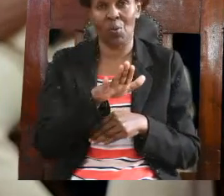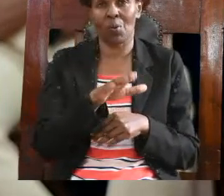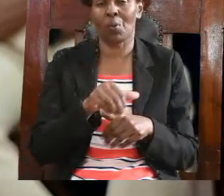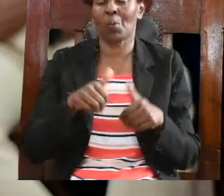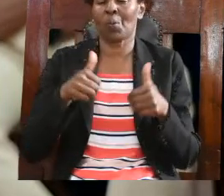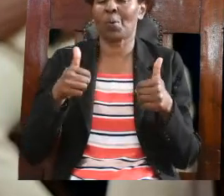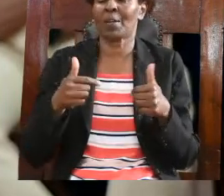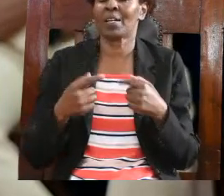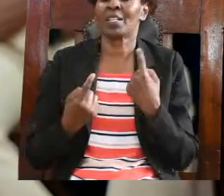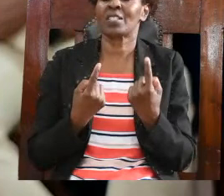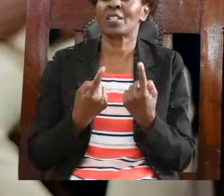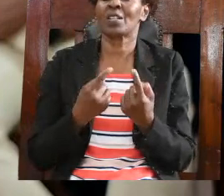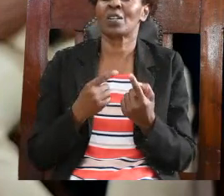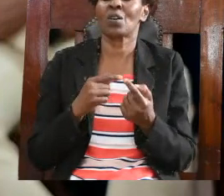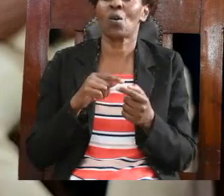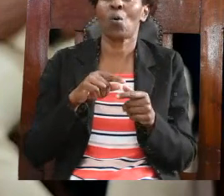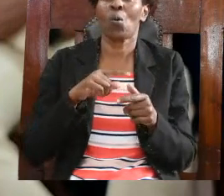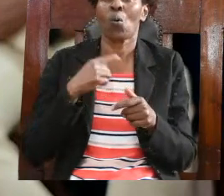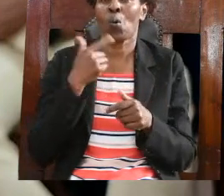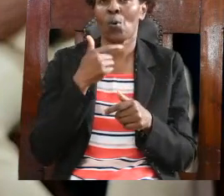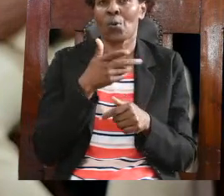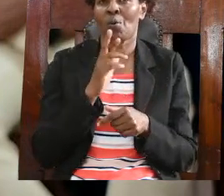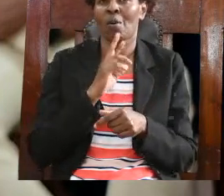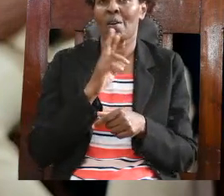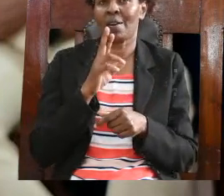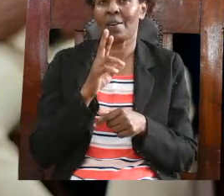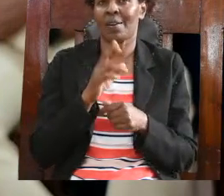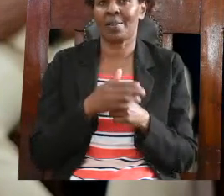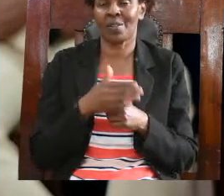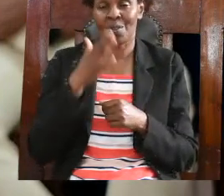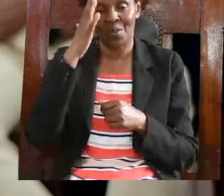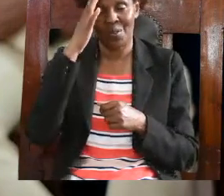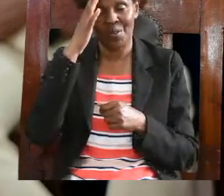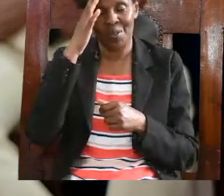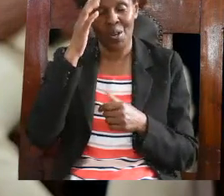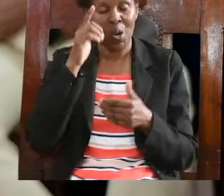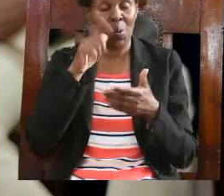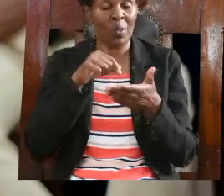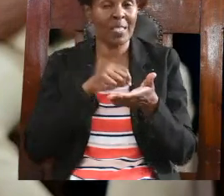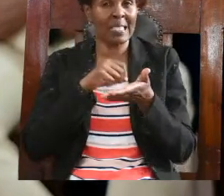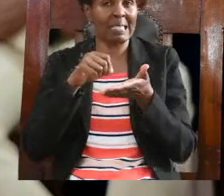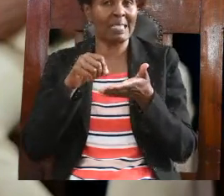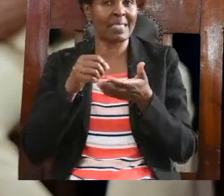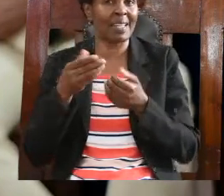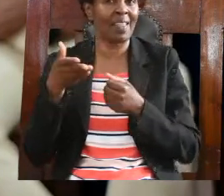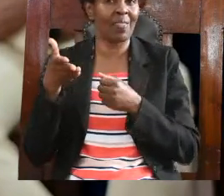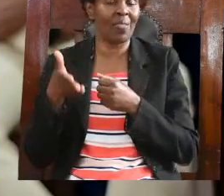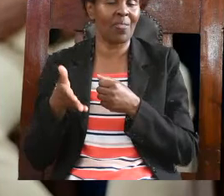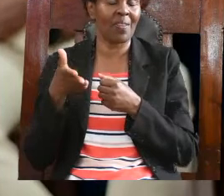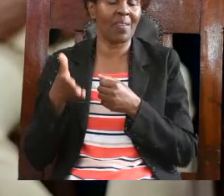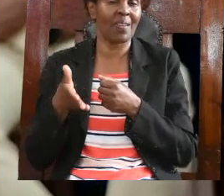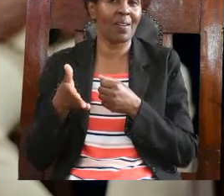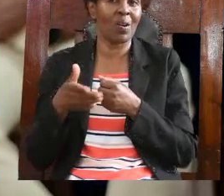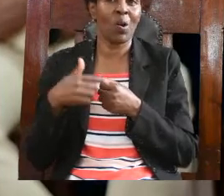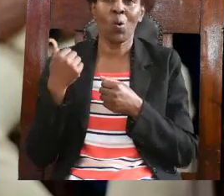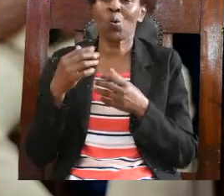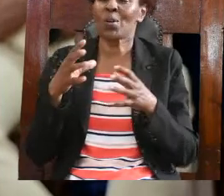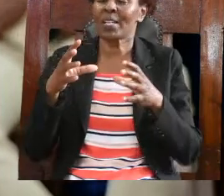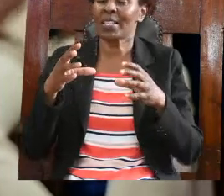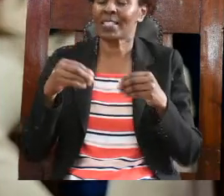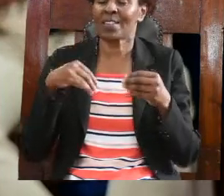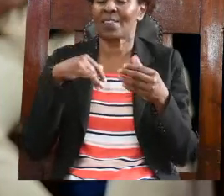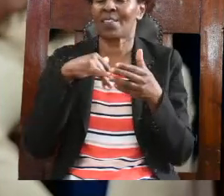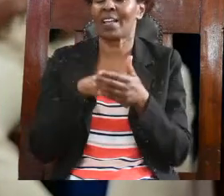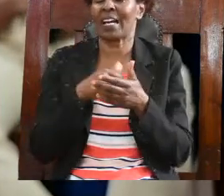atueleze habari zako. Na unajua vile ambavyo atakavyoandika, wale ambao watapokea ujumbe